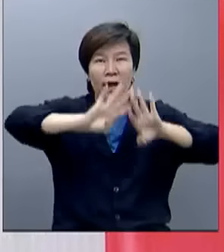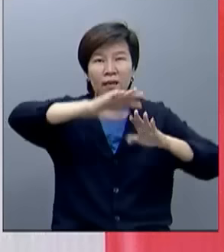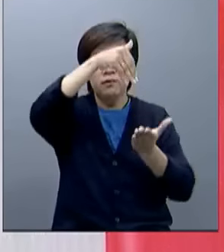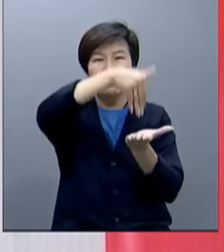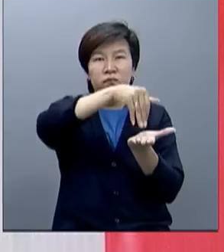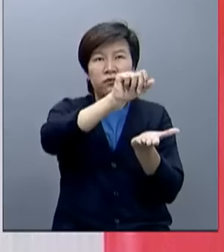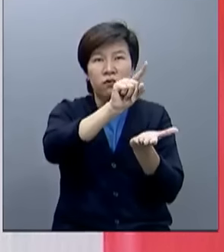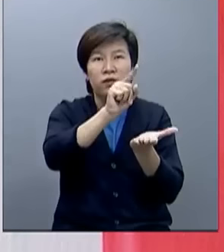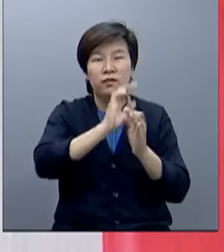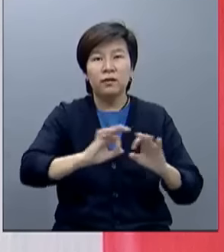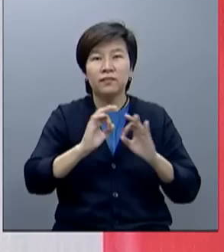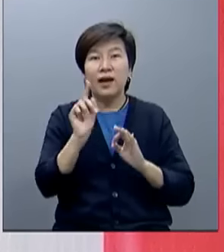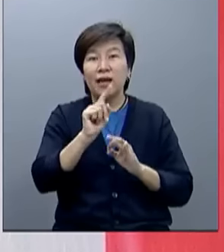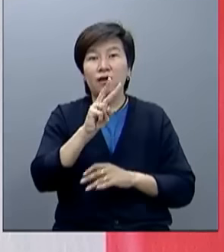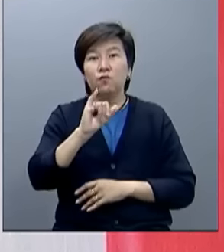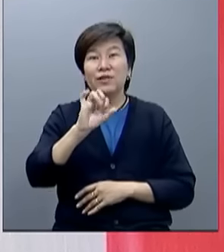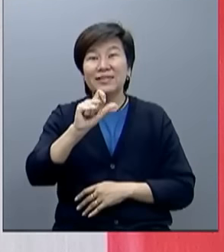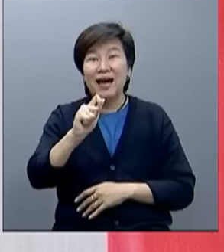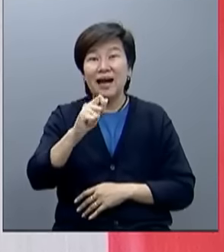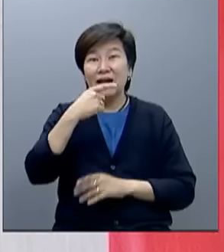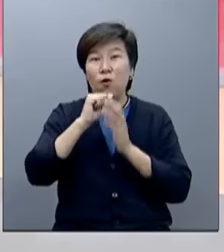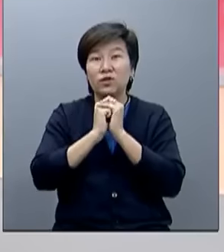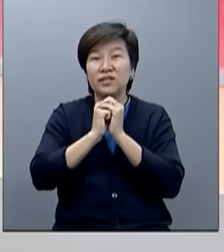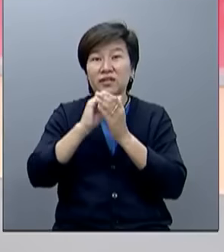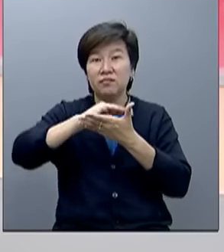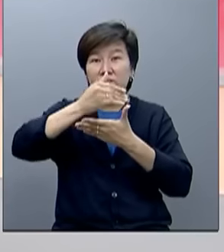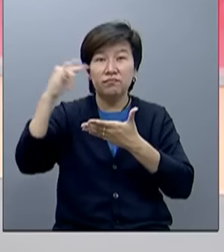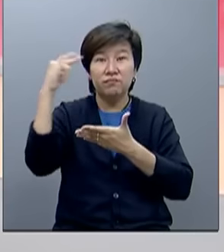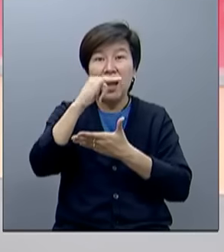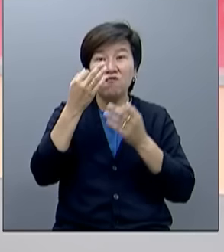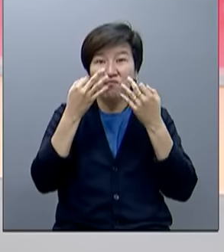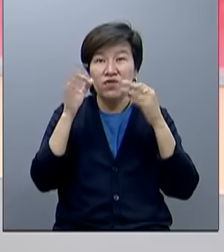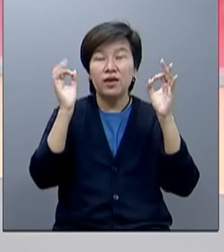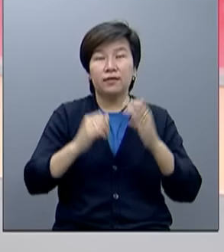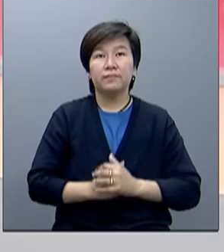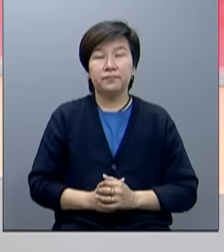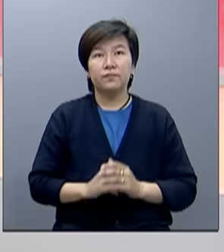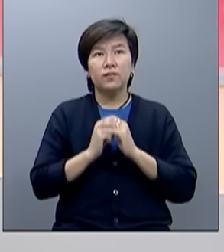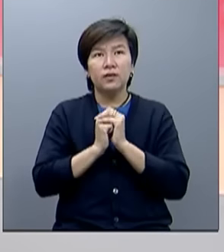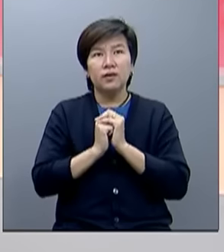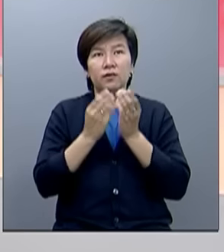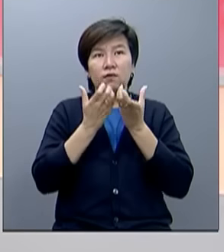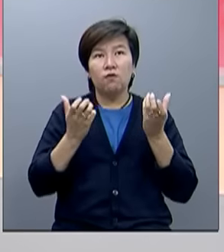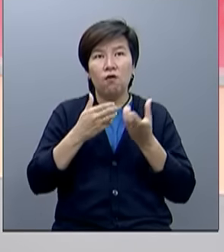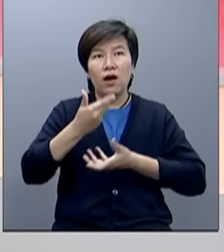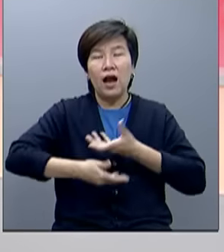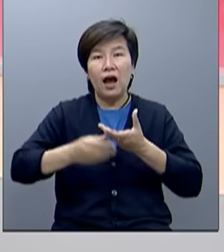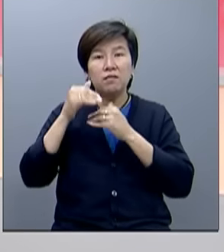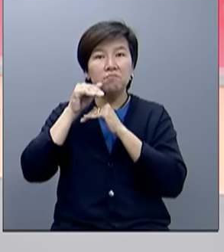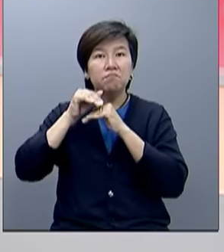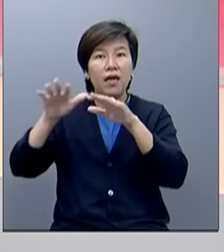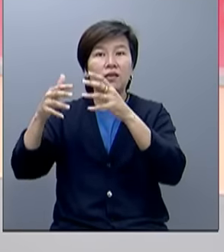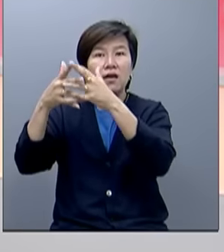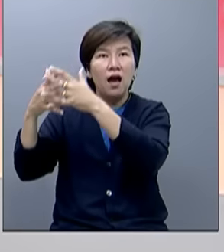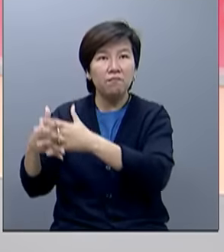ก็ยังมีนโยบายฟรีวีซ่าให้กับเขาด้วยจริงๆแล้วก่อนหน้านี้เนี่ยจีนพยายามที่จะนำเข้าสินค้าไปขายในสหรัฐเหมือนกันไม่ว่าจะ